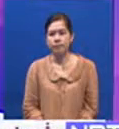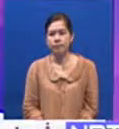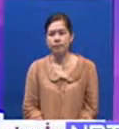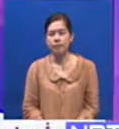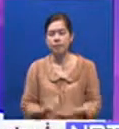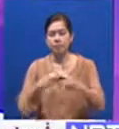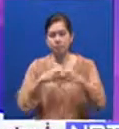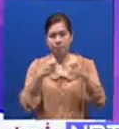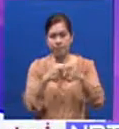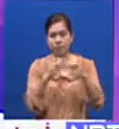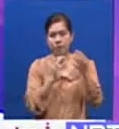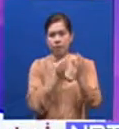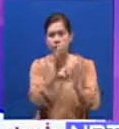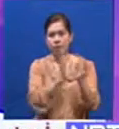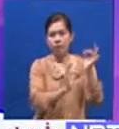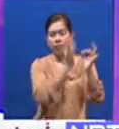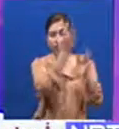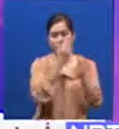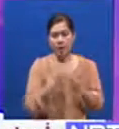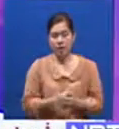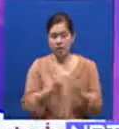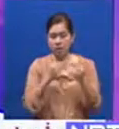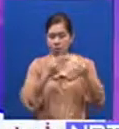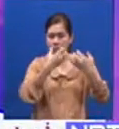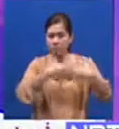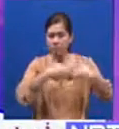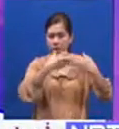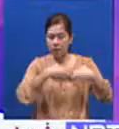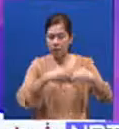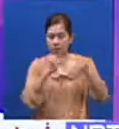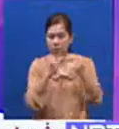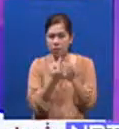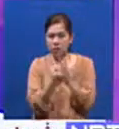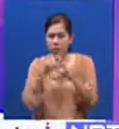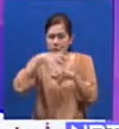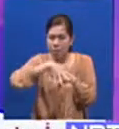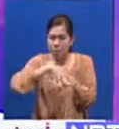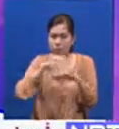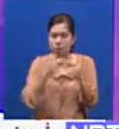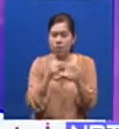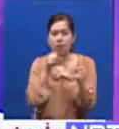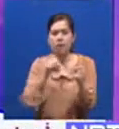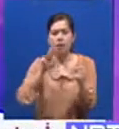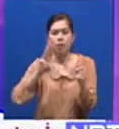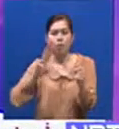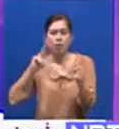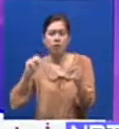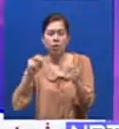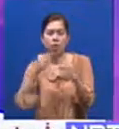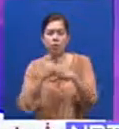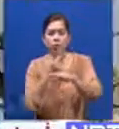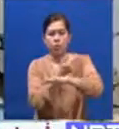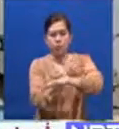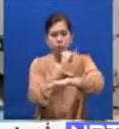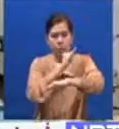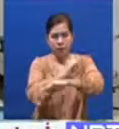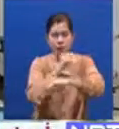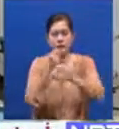เกิดเหตุเพลิงไหม้โรงงานปั่นใยฝ้ายห้างหุ้นส่วนจำกัดตะวันการฝ้ายในอำเภอวังน้อยรวมค่าเสียหายกว่า5ล้านบาท